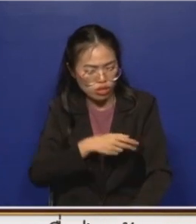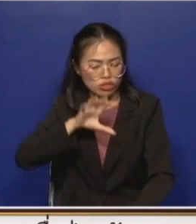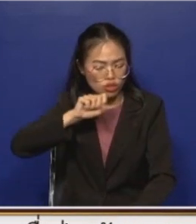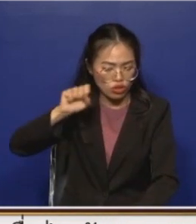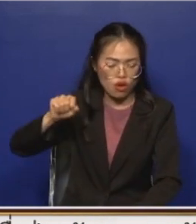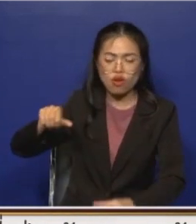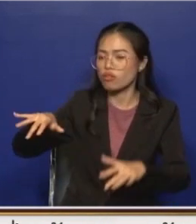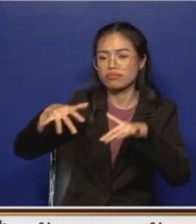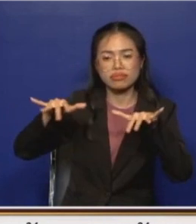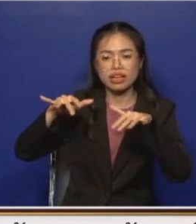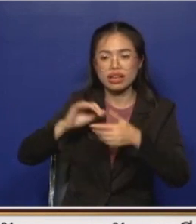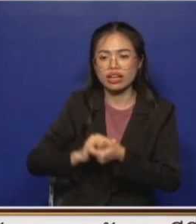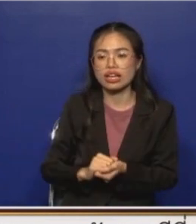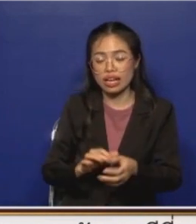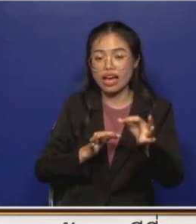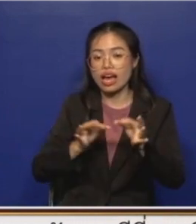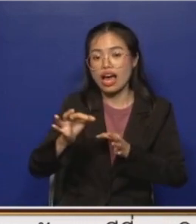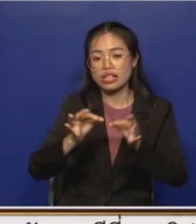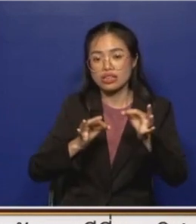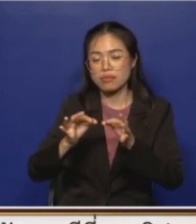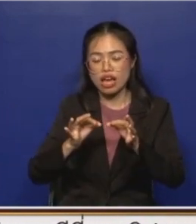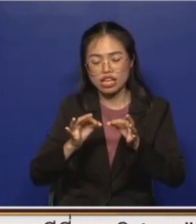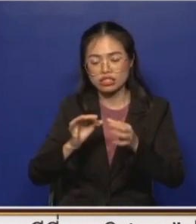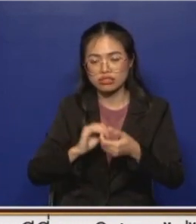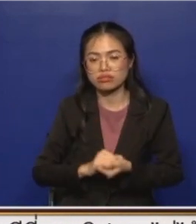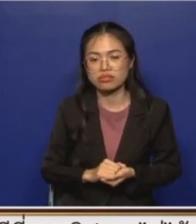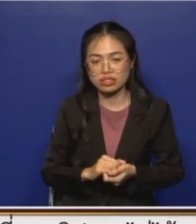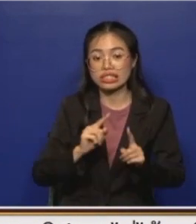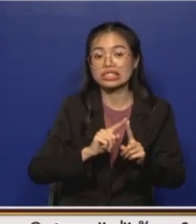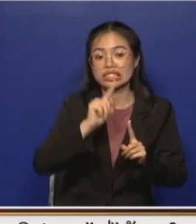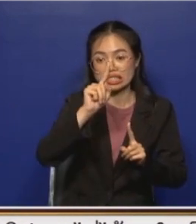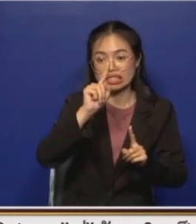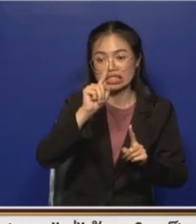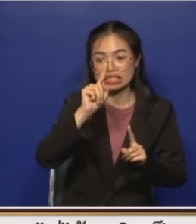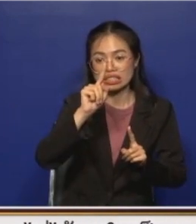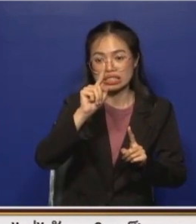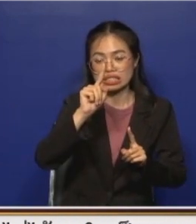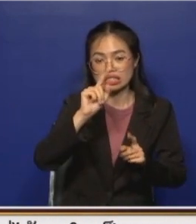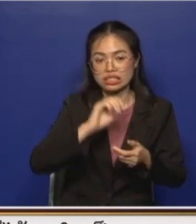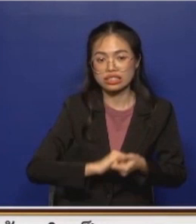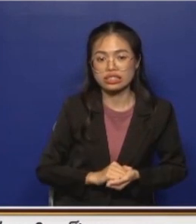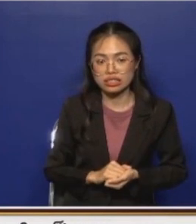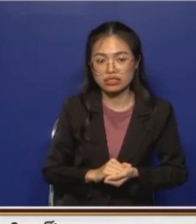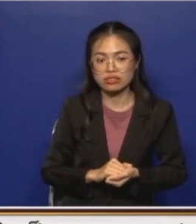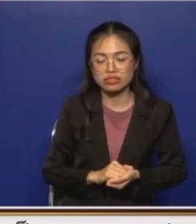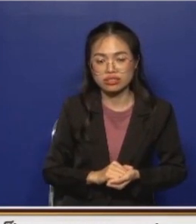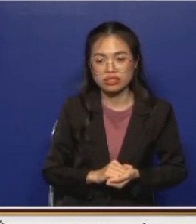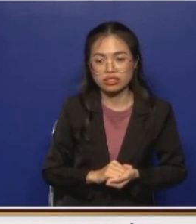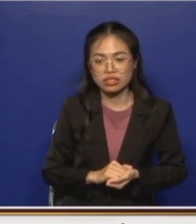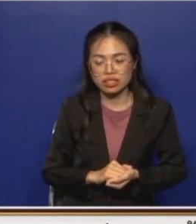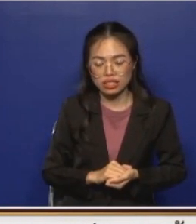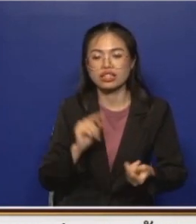เวลามาตรฐานของการแพทย์โลกป่านนี้เรายังไม่มีโควิดใช้ยังไม่มีวัคซีนใช้ฮะข้อ3